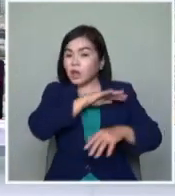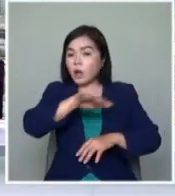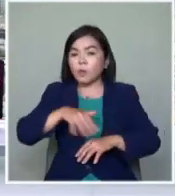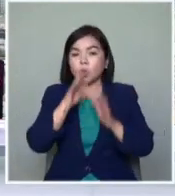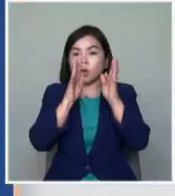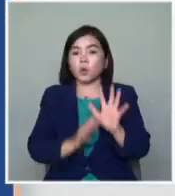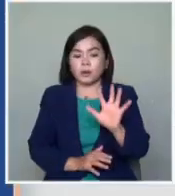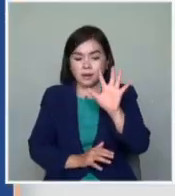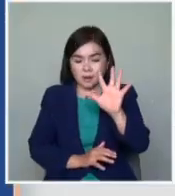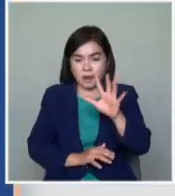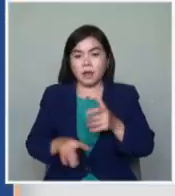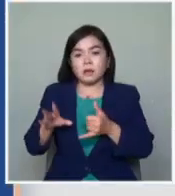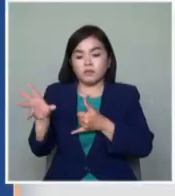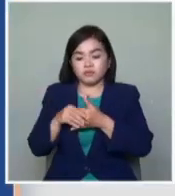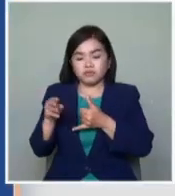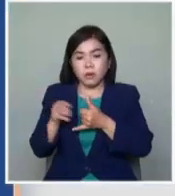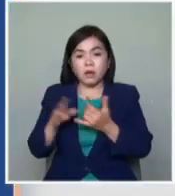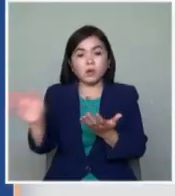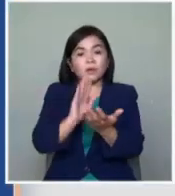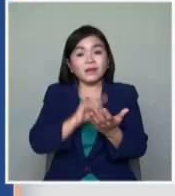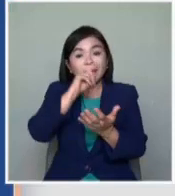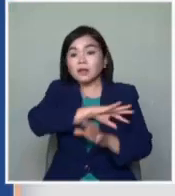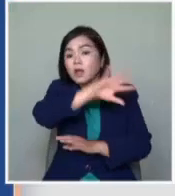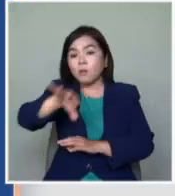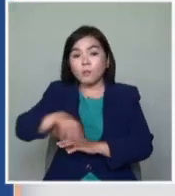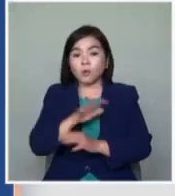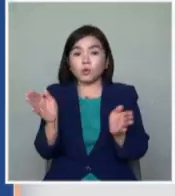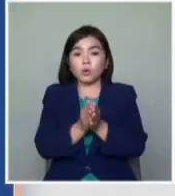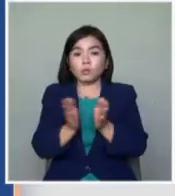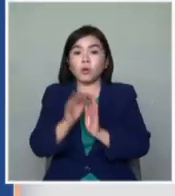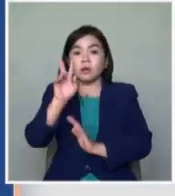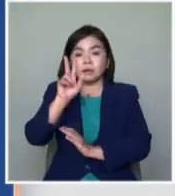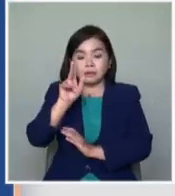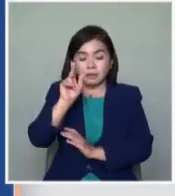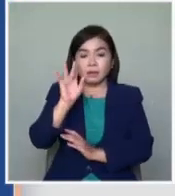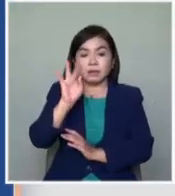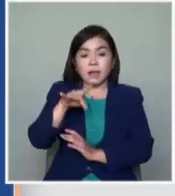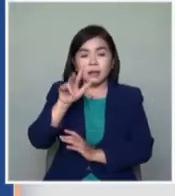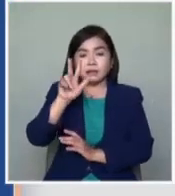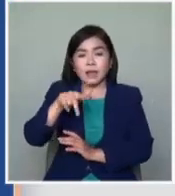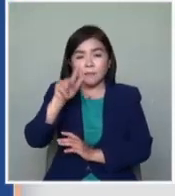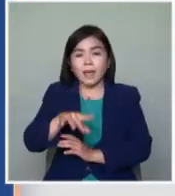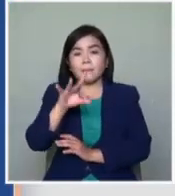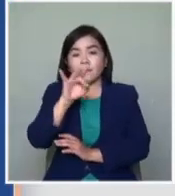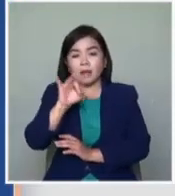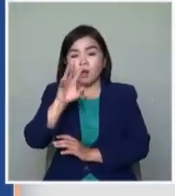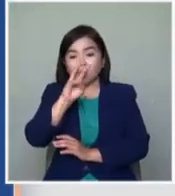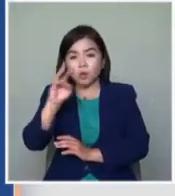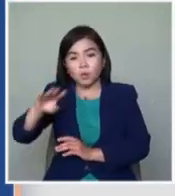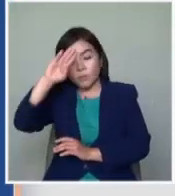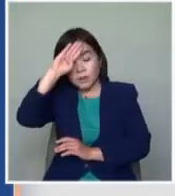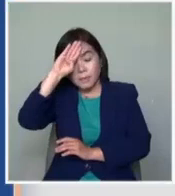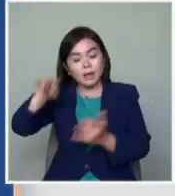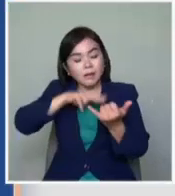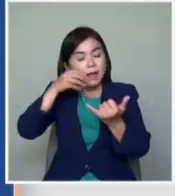วันนี้จำนวนของผู้ติดเชื้อโควิด -19 สะสมในบ้านเราอยู่ที่ 3,866 รายค่ะรักษาหายแล้ว 3,707 ราย